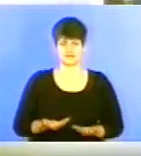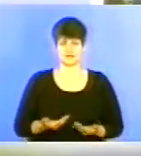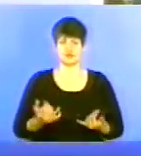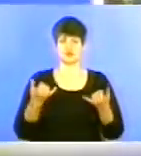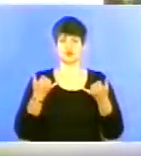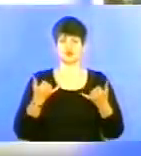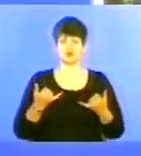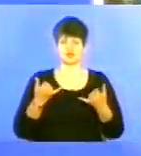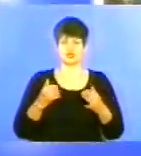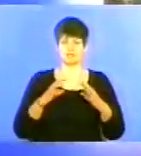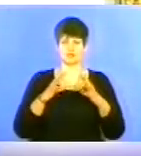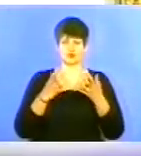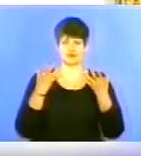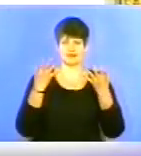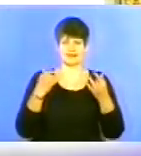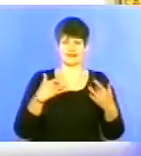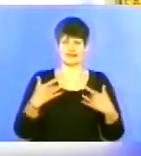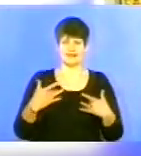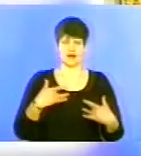Сьогодні – Міжнародний день театру.